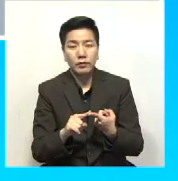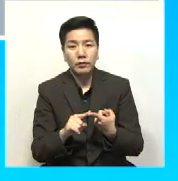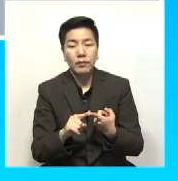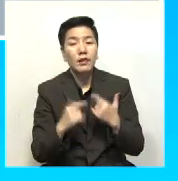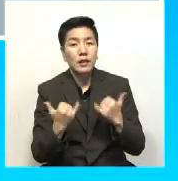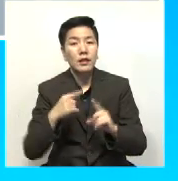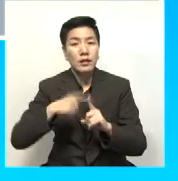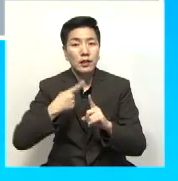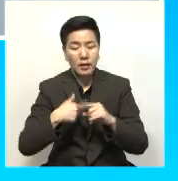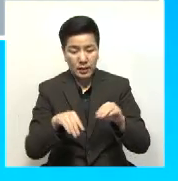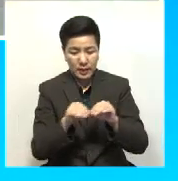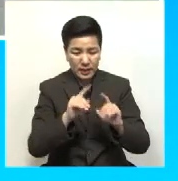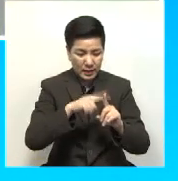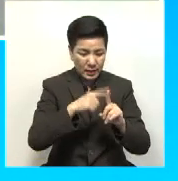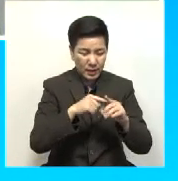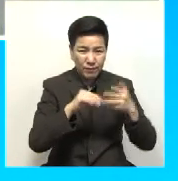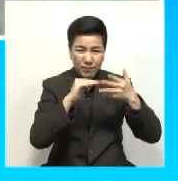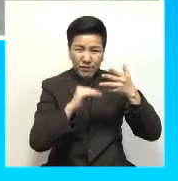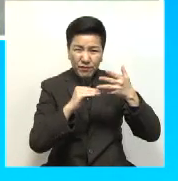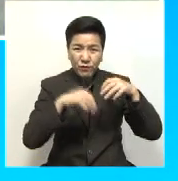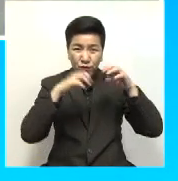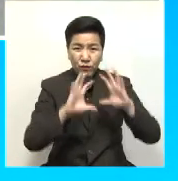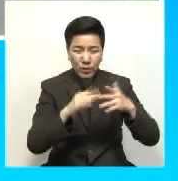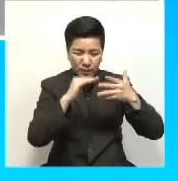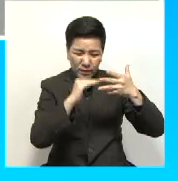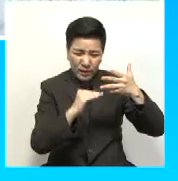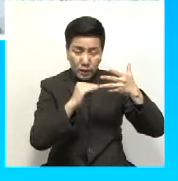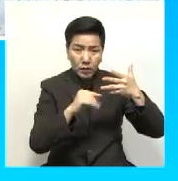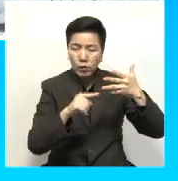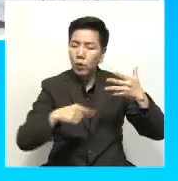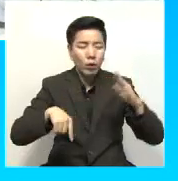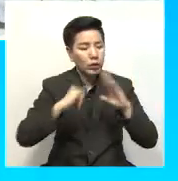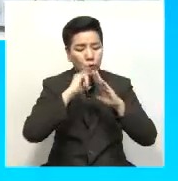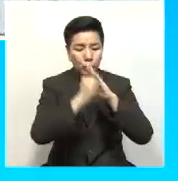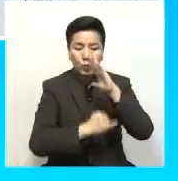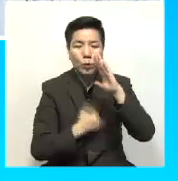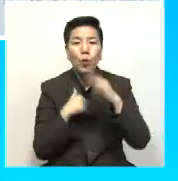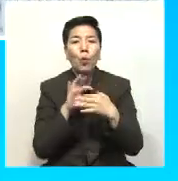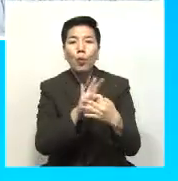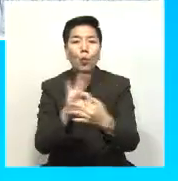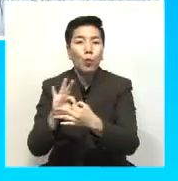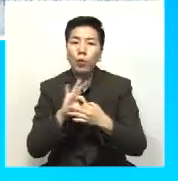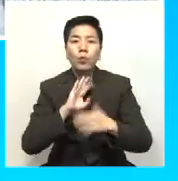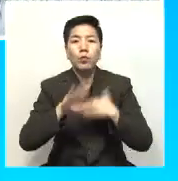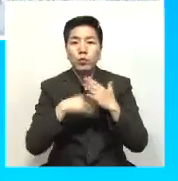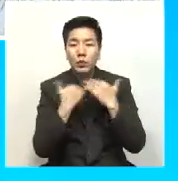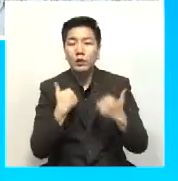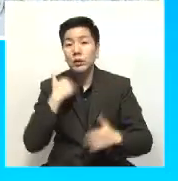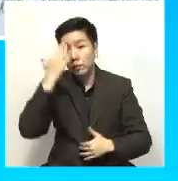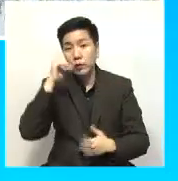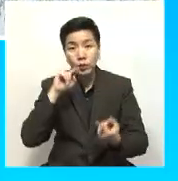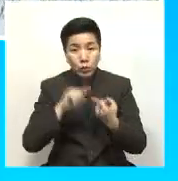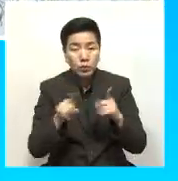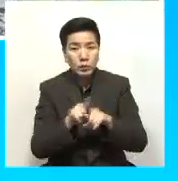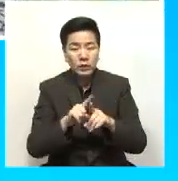หน้านี้ก็คือช่วงปลายฝนเนี่ยมันทุกแห่งเนี่ยน่าเป็นห่วงทั้งสิ้นเหตุผลก็คือว่ามันเป็นช่วง